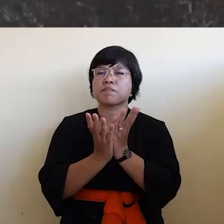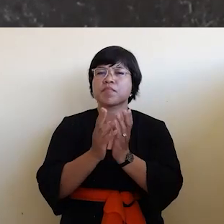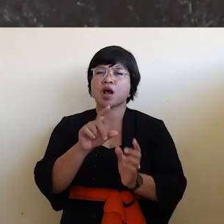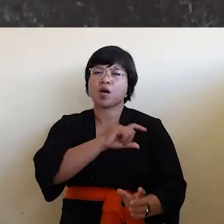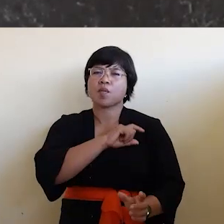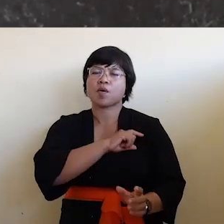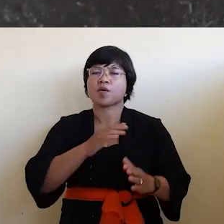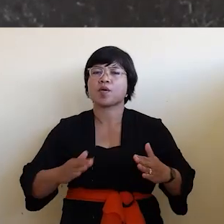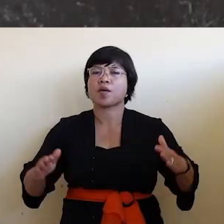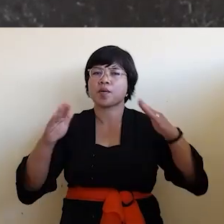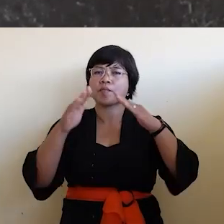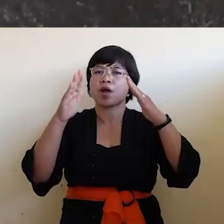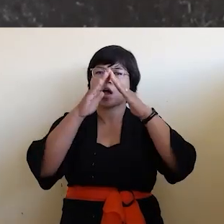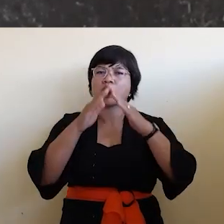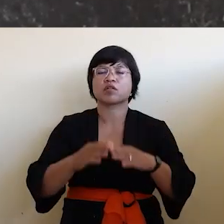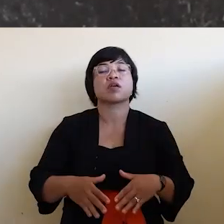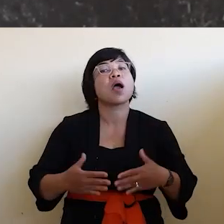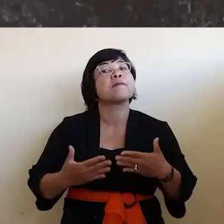Kabupaten Bangli,